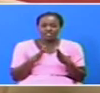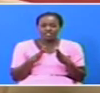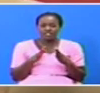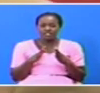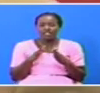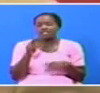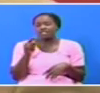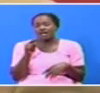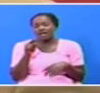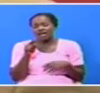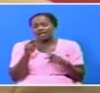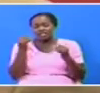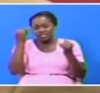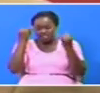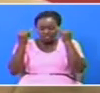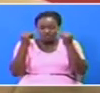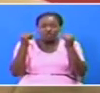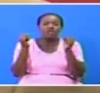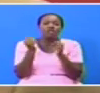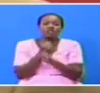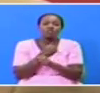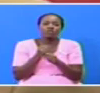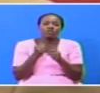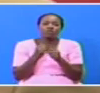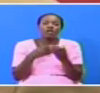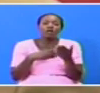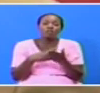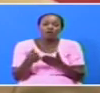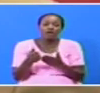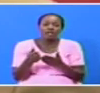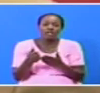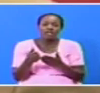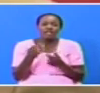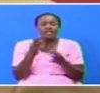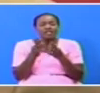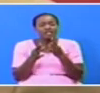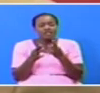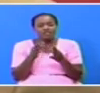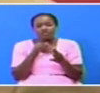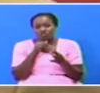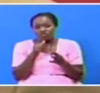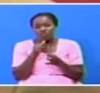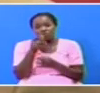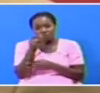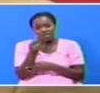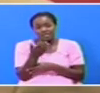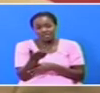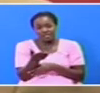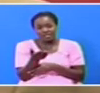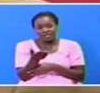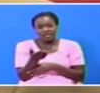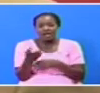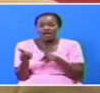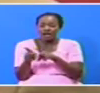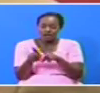The point you're getting is that you cannot procure unless there is money, according to the